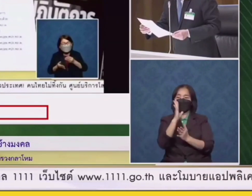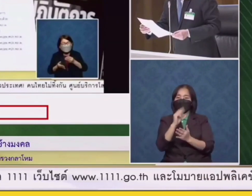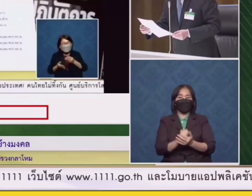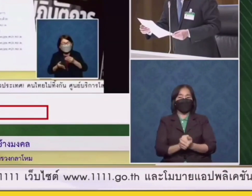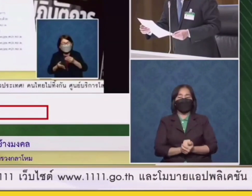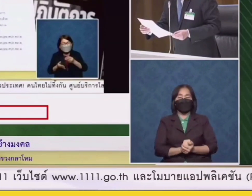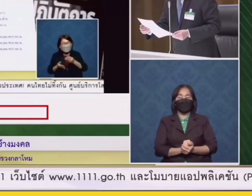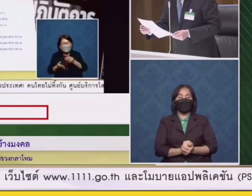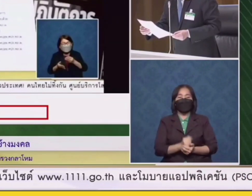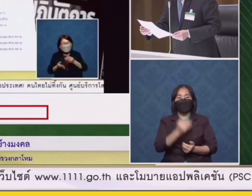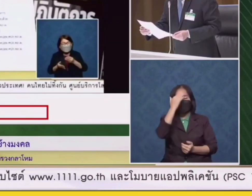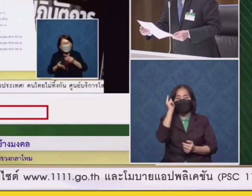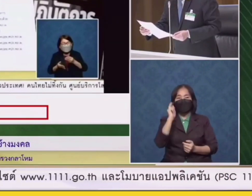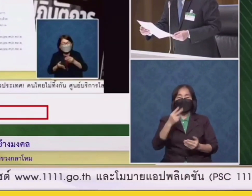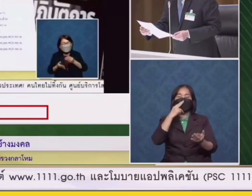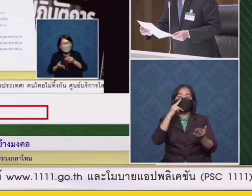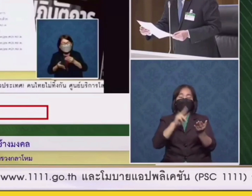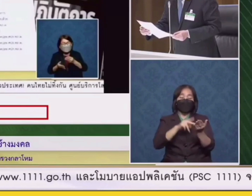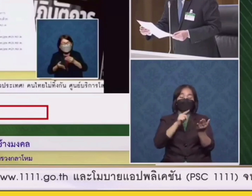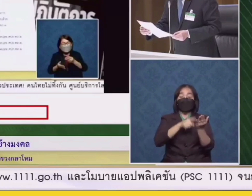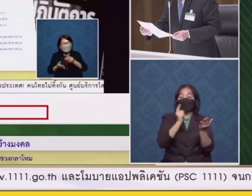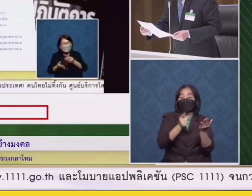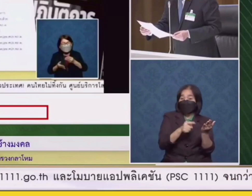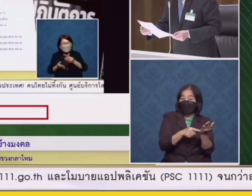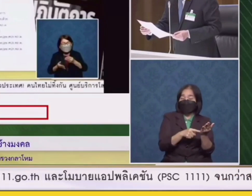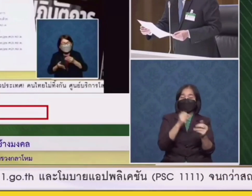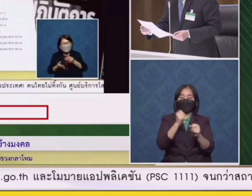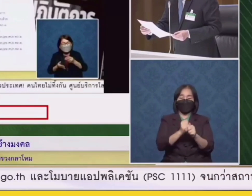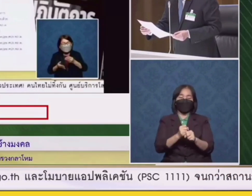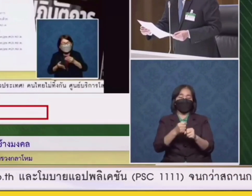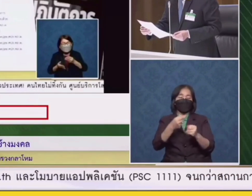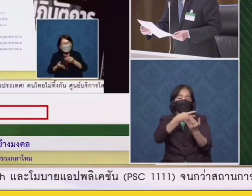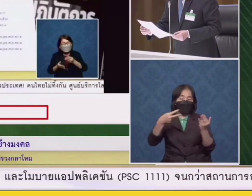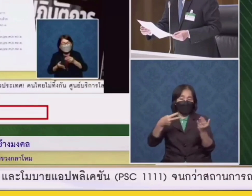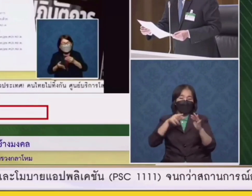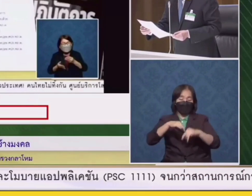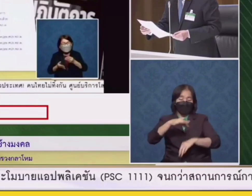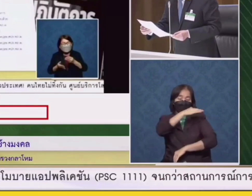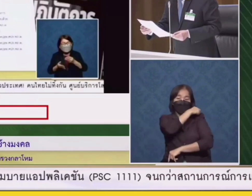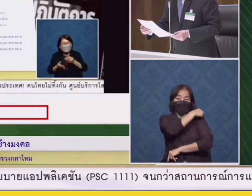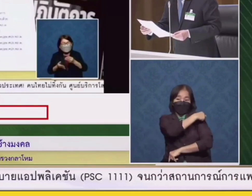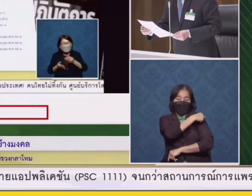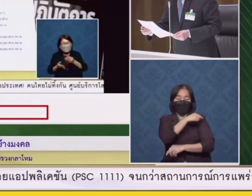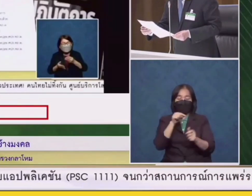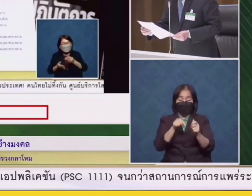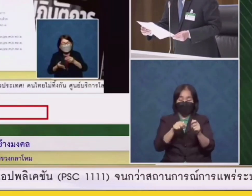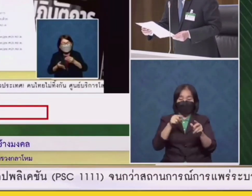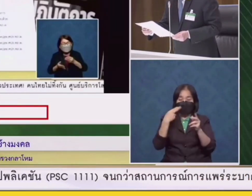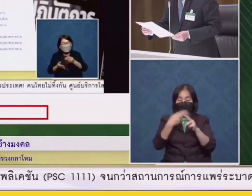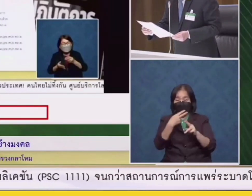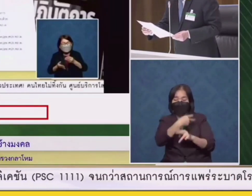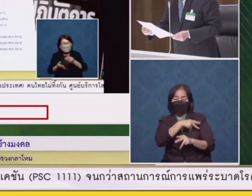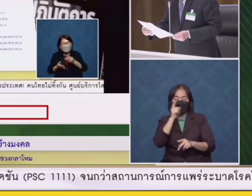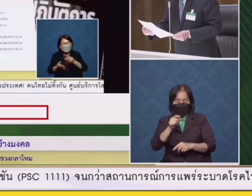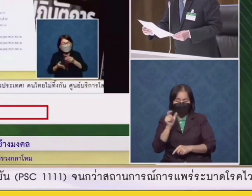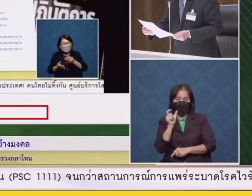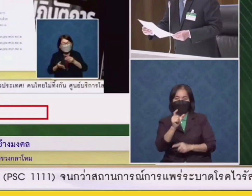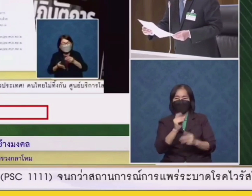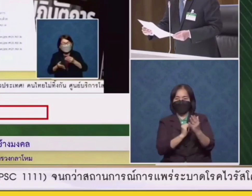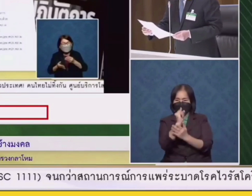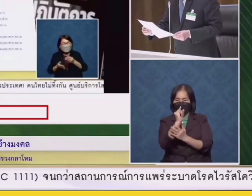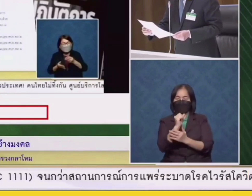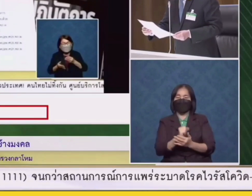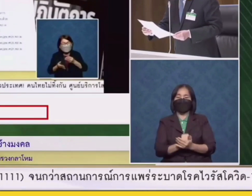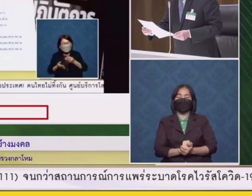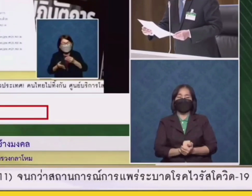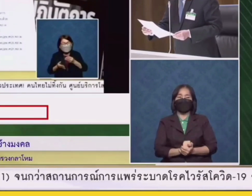ถาเกิดวาเป็หนสือชอบัจิแล้วการเกียน นระยดกับตำแน่งก็คุจะต่ถกต้องและที่ส